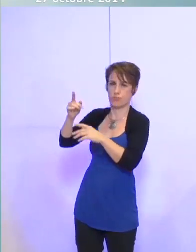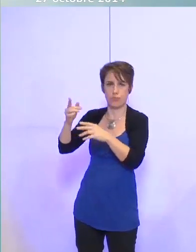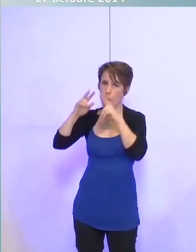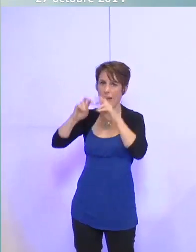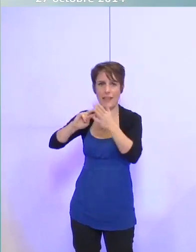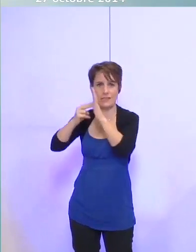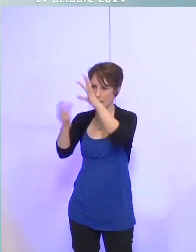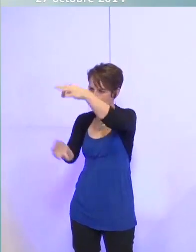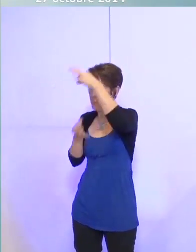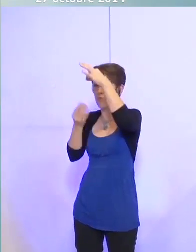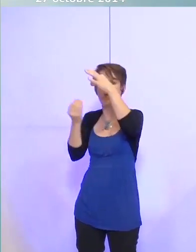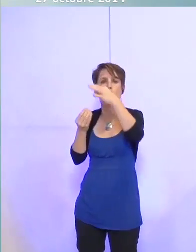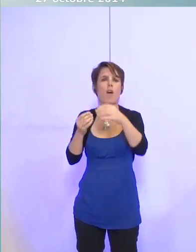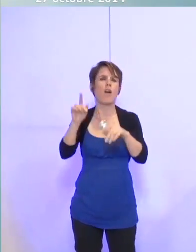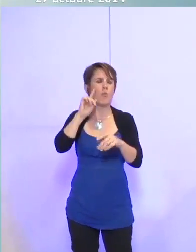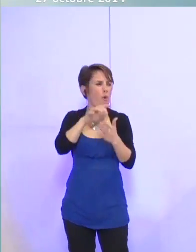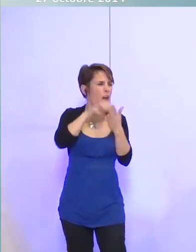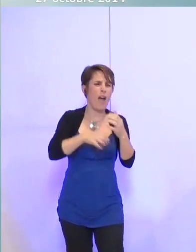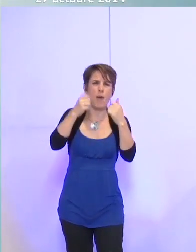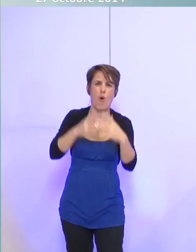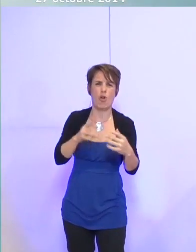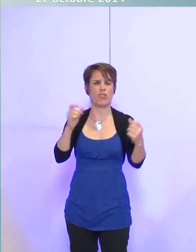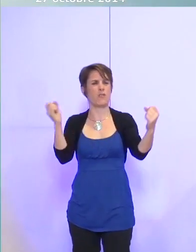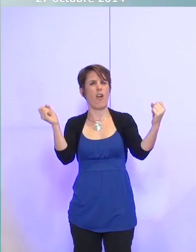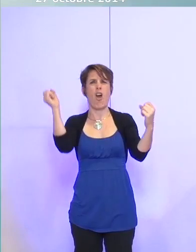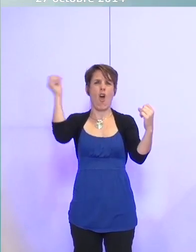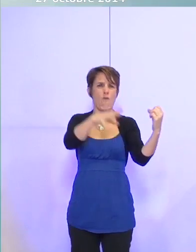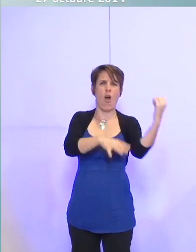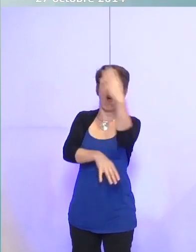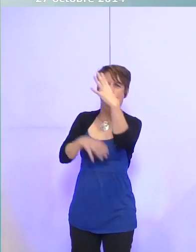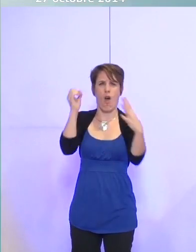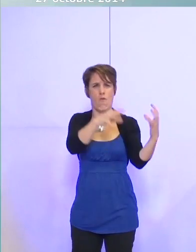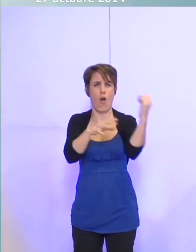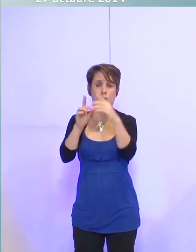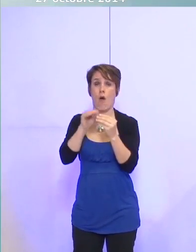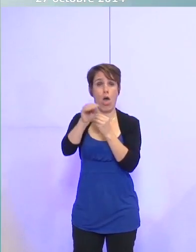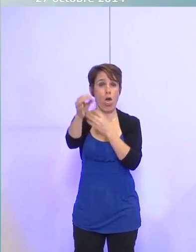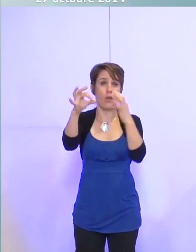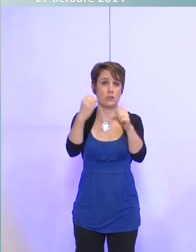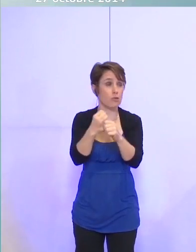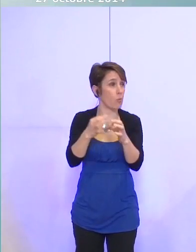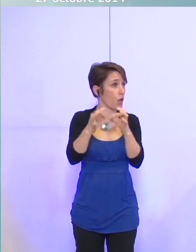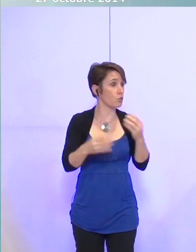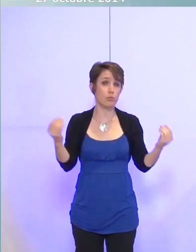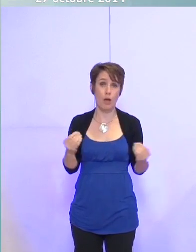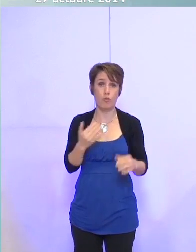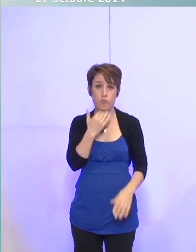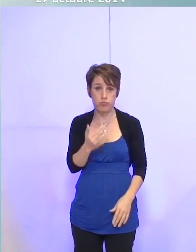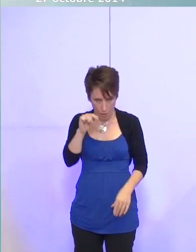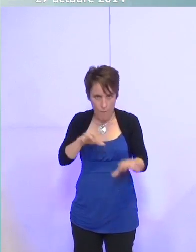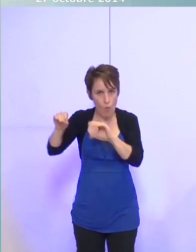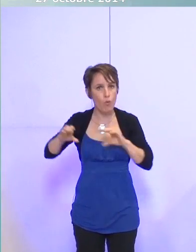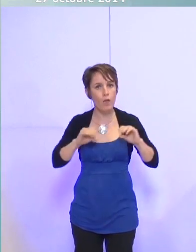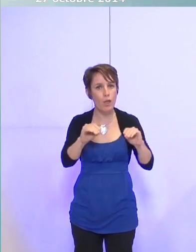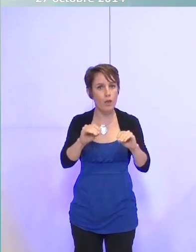C'est très facile de s'envoyer des rapports, des chiffres et des machins, ça peut durer 10 ans, et le résultat c'est toujours le même. Moi je suis dans le concret, il faut que l'on